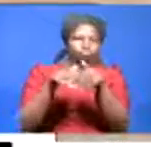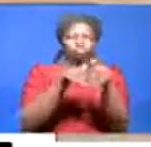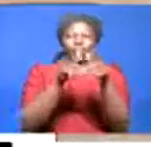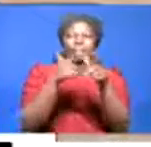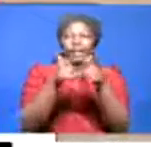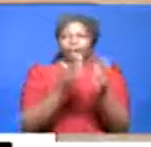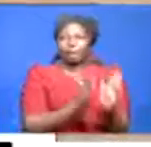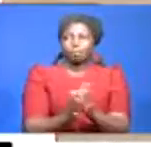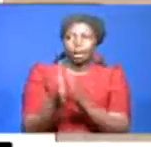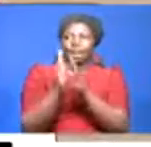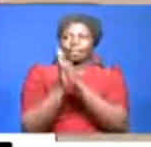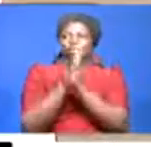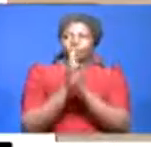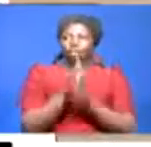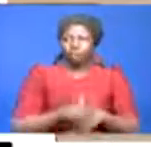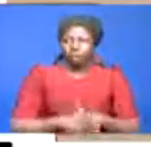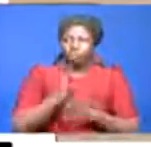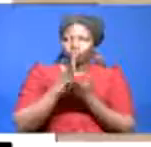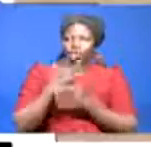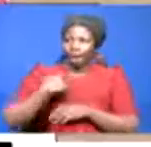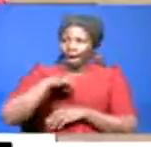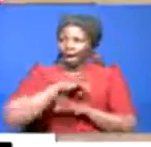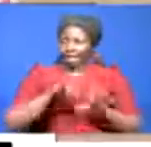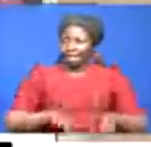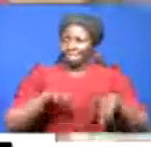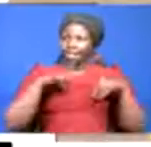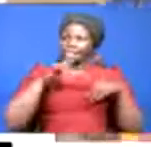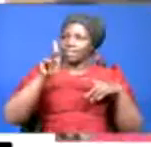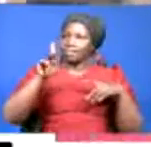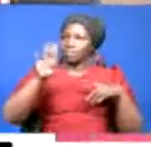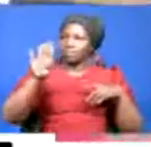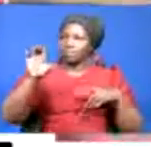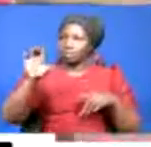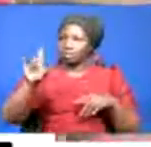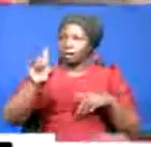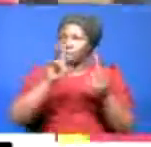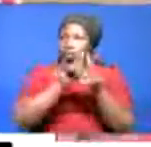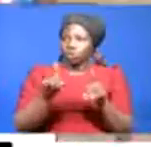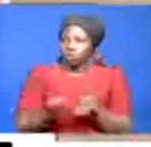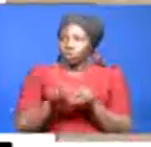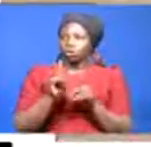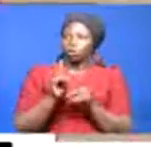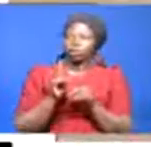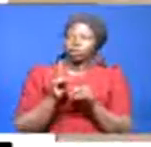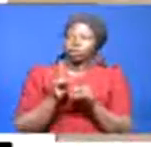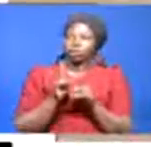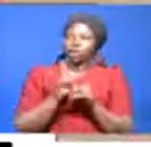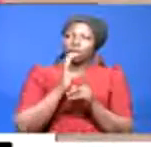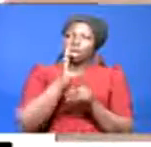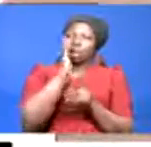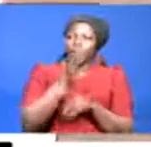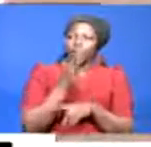much as we are live on KBC Channel 1, we are still going to stream these games in various